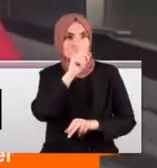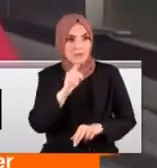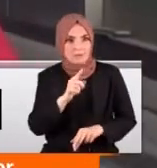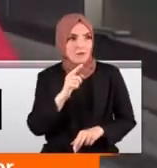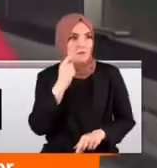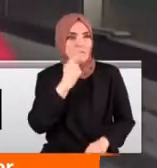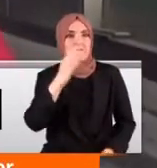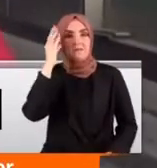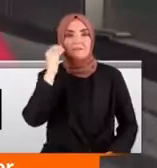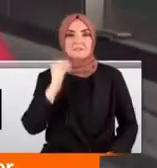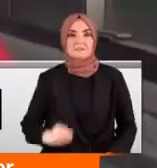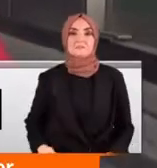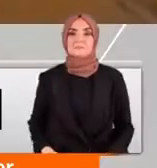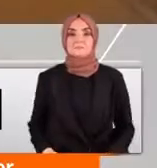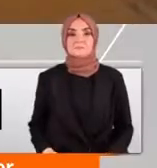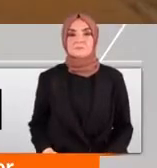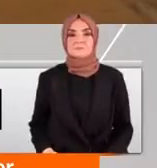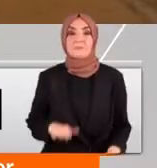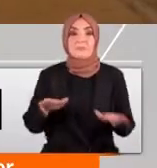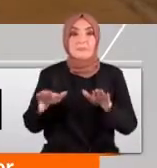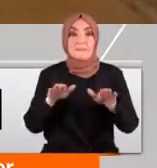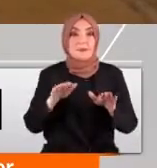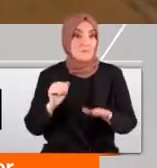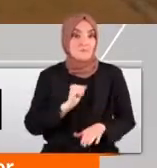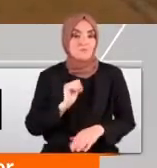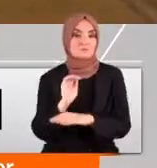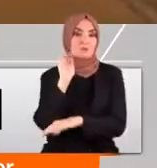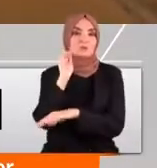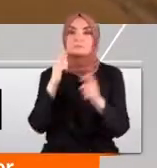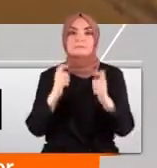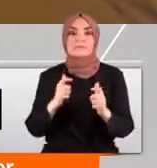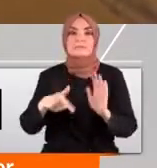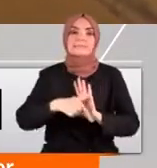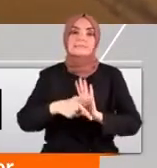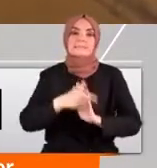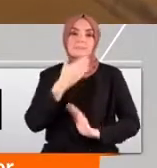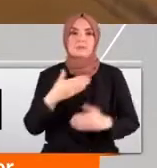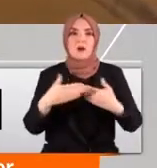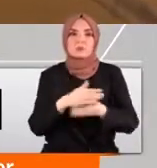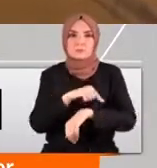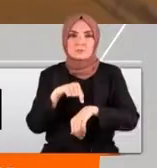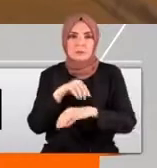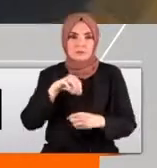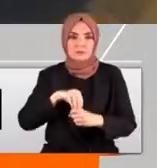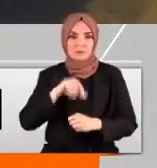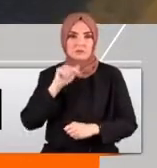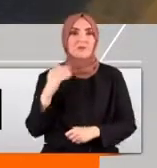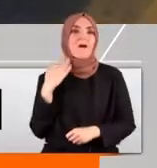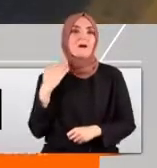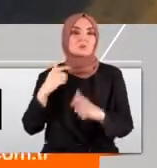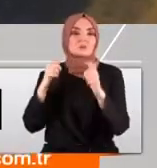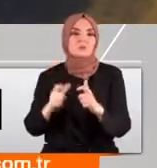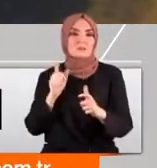falan sanmışlar yani. Korkmuşlar. Deprem korkusunun yaşandığı yer İzmir. Akşam saatleriydi. Karşıyaka'da çoğunluğu